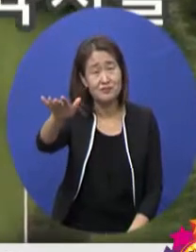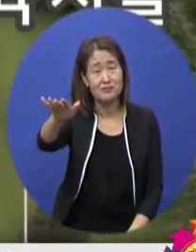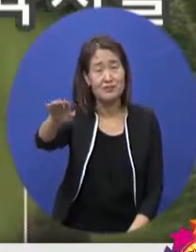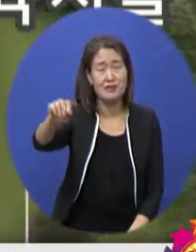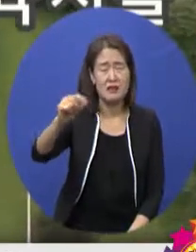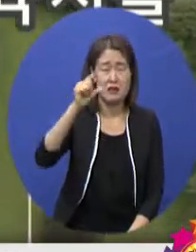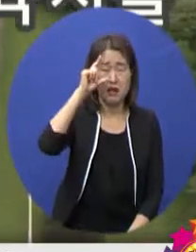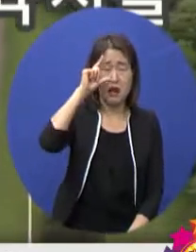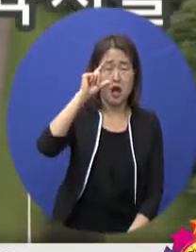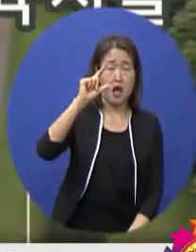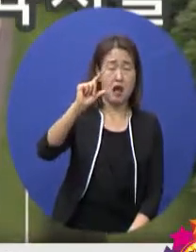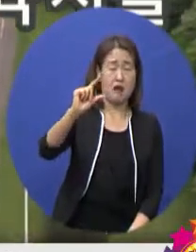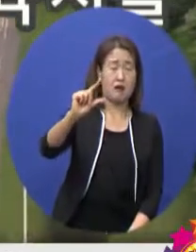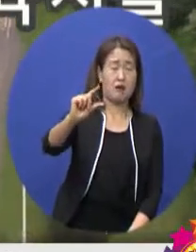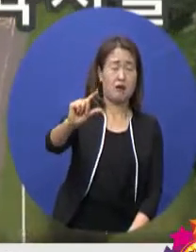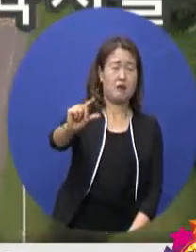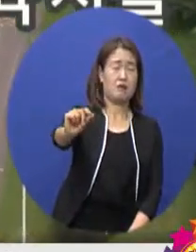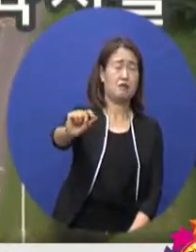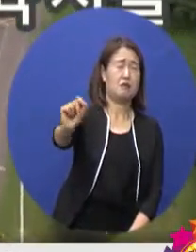그리운